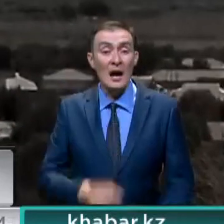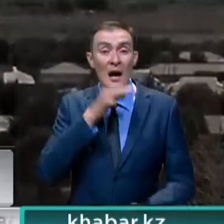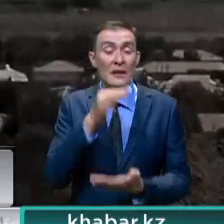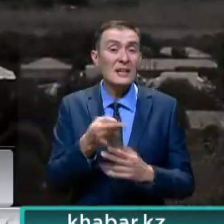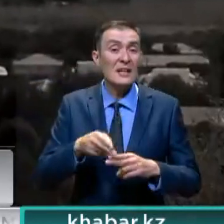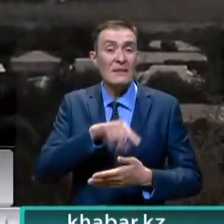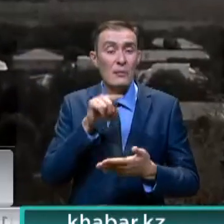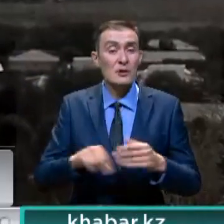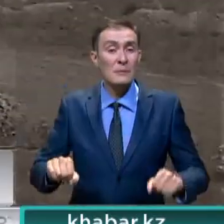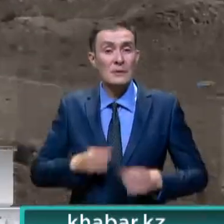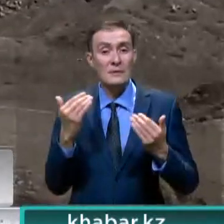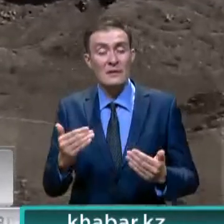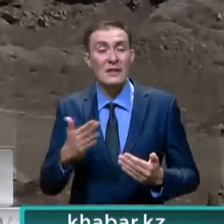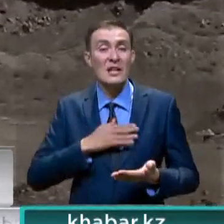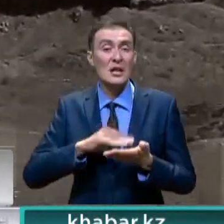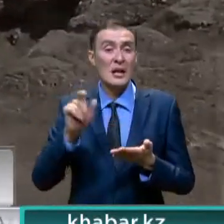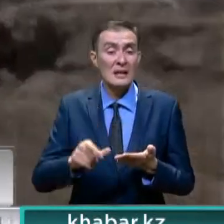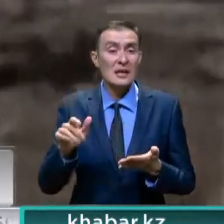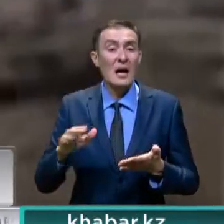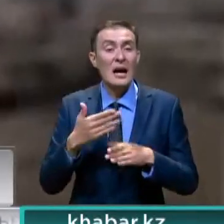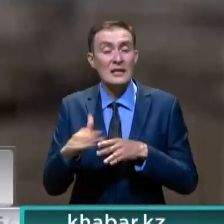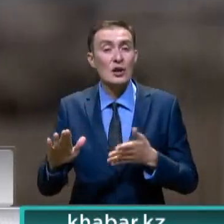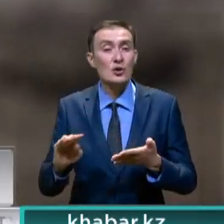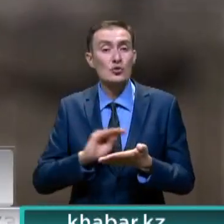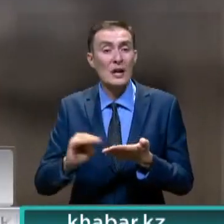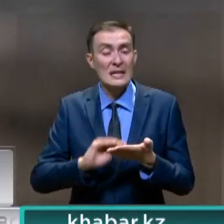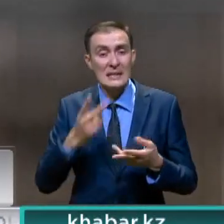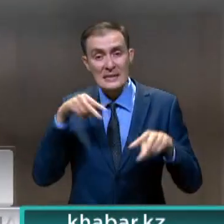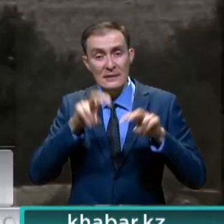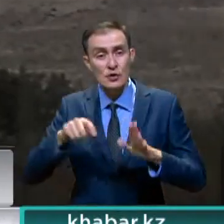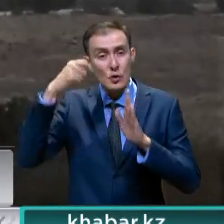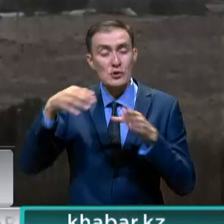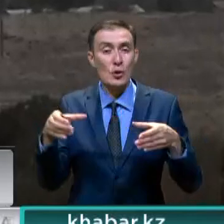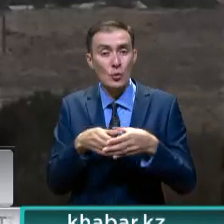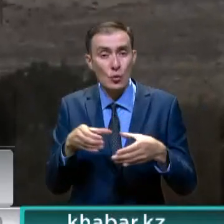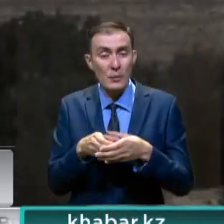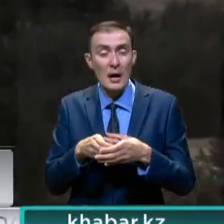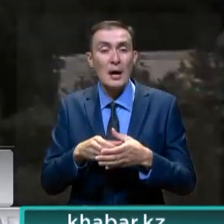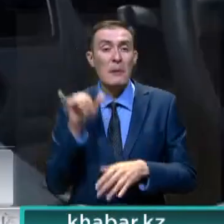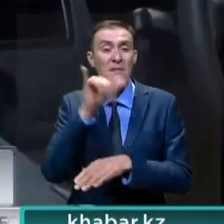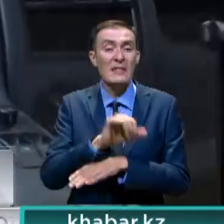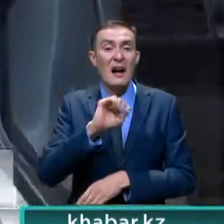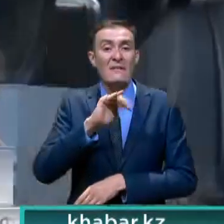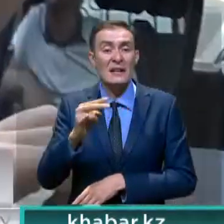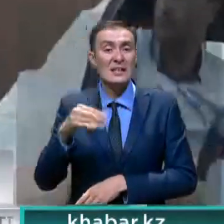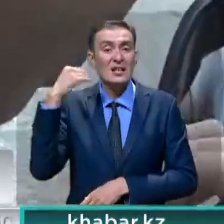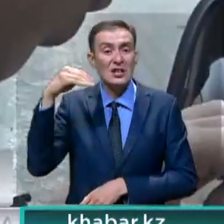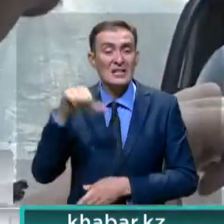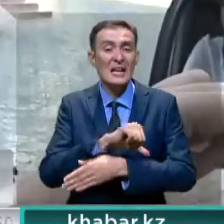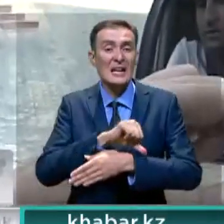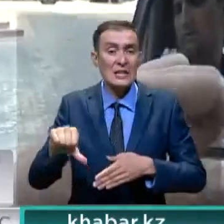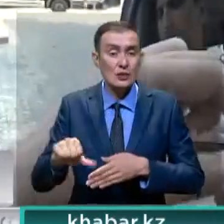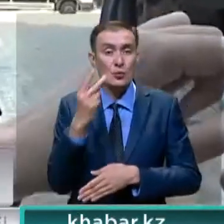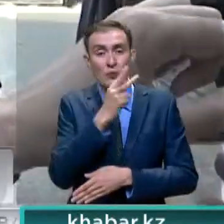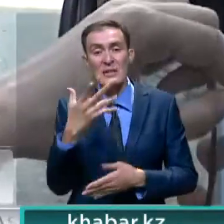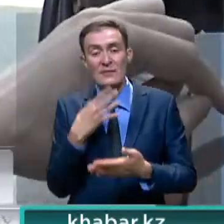Ответы на эти вопросы попытались найти наши коллеги из отдела журналистских расследований. Съемочная группа проекта побывала на афгано-таджикской